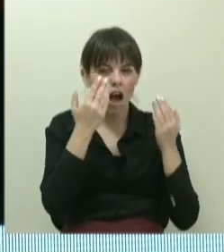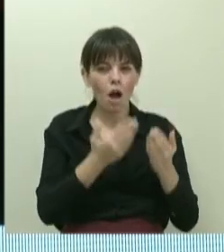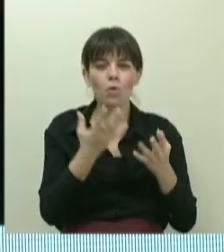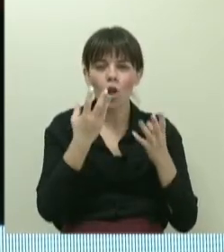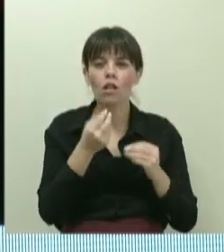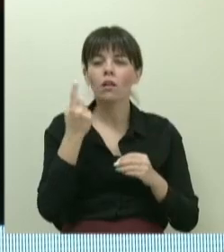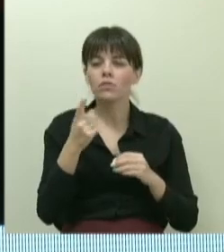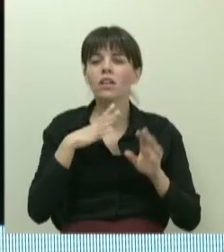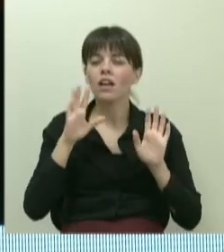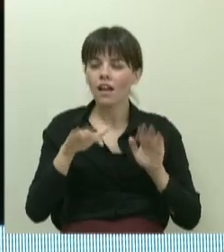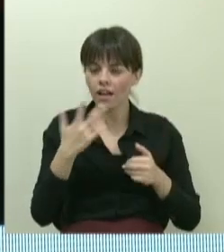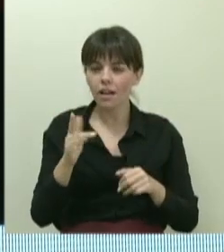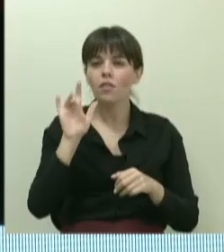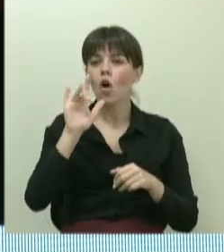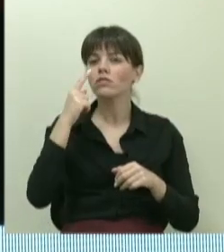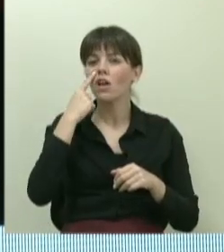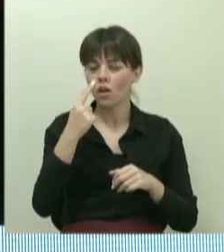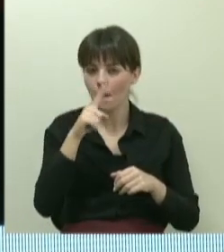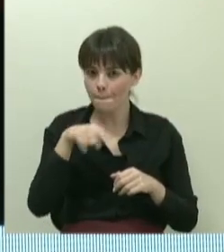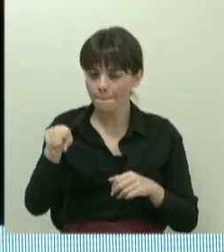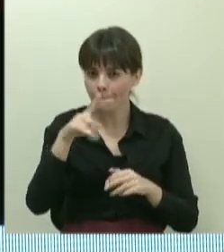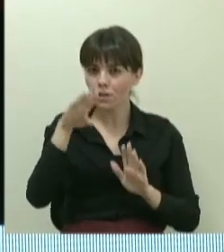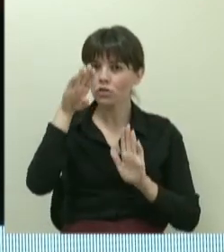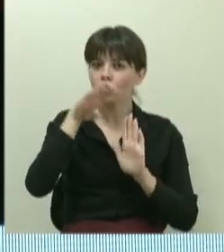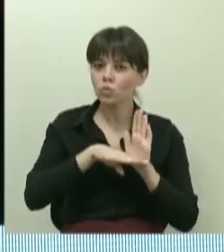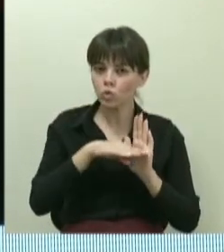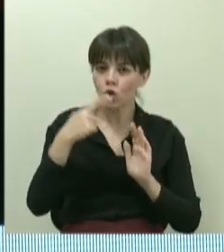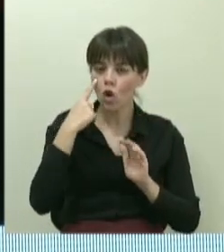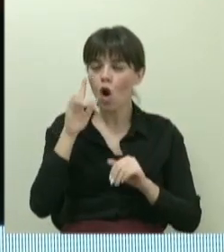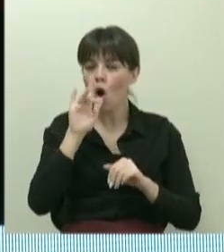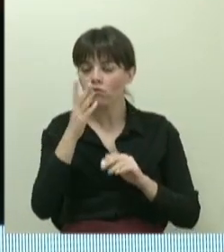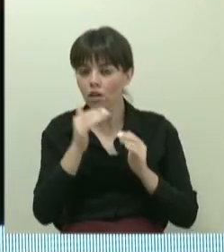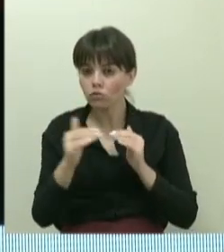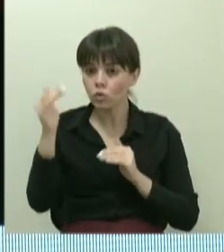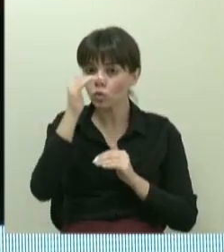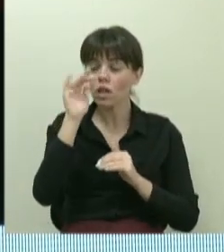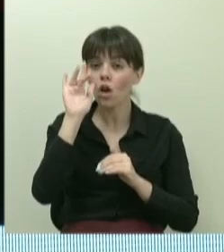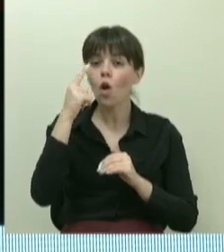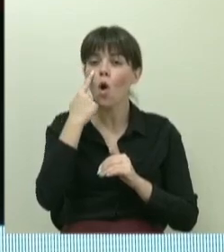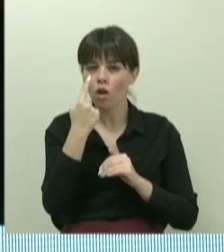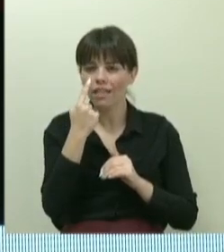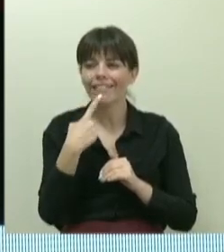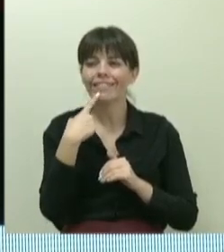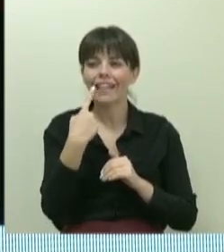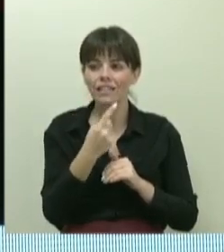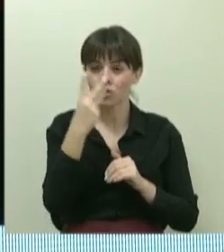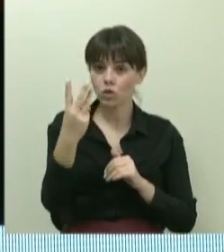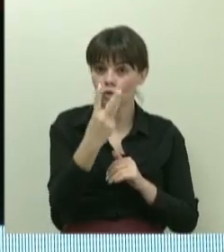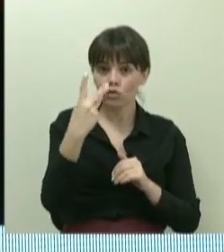sınıfın payının, yani düşük orta, orta ve yüksek orta, upper middle dediğimiz